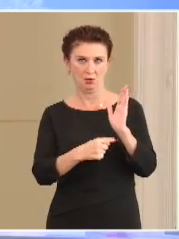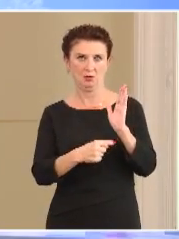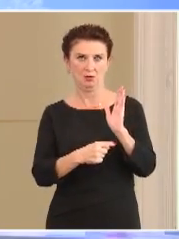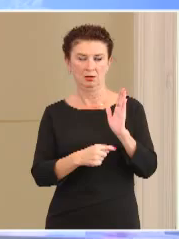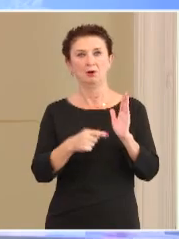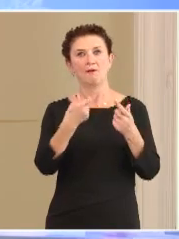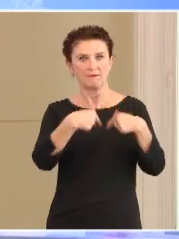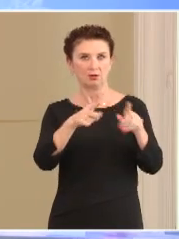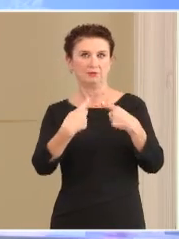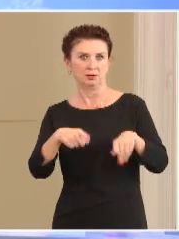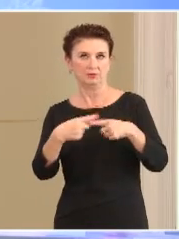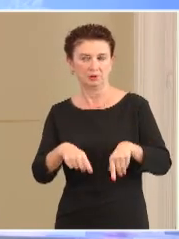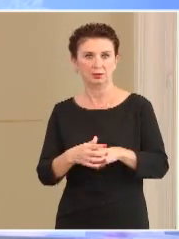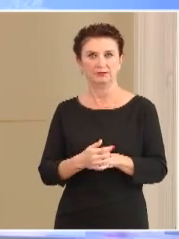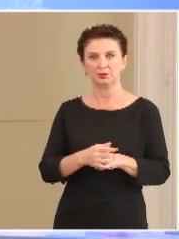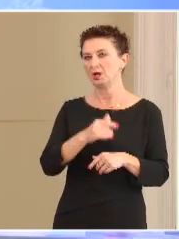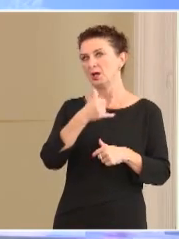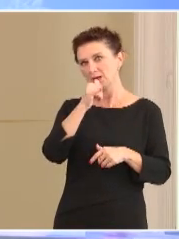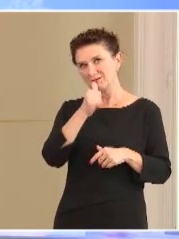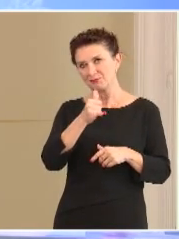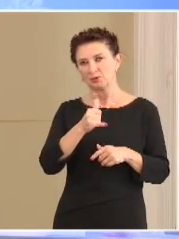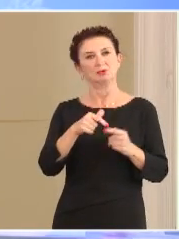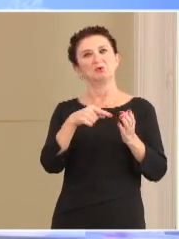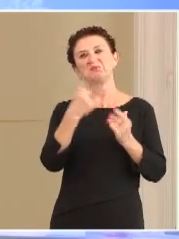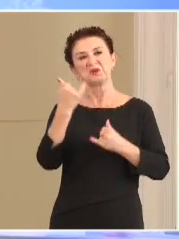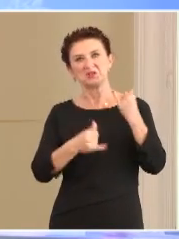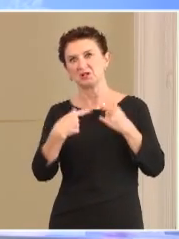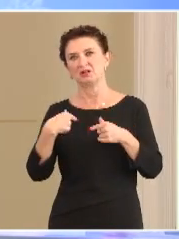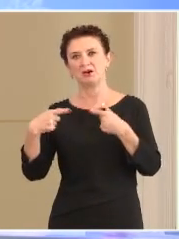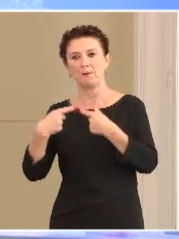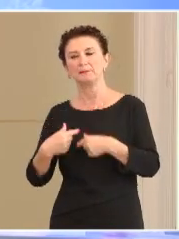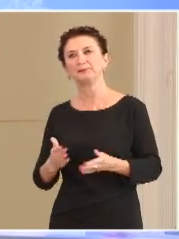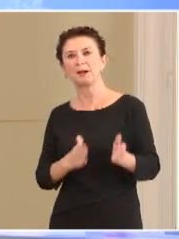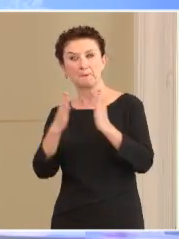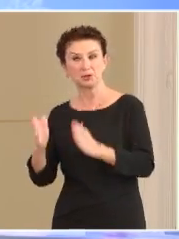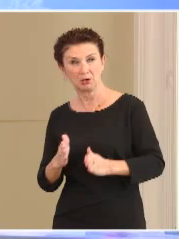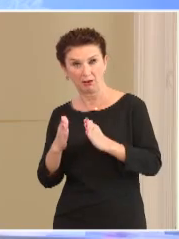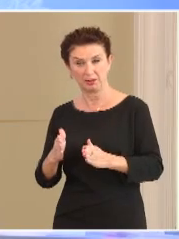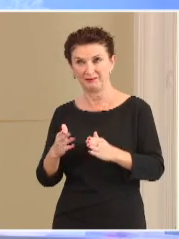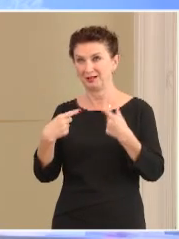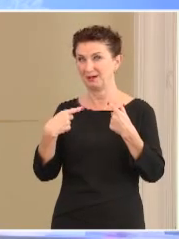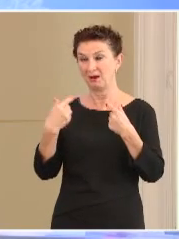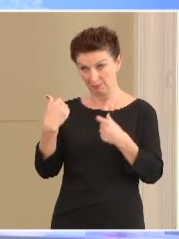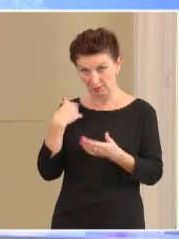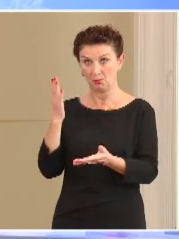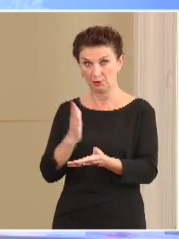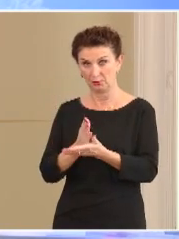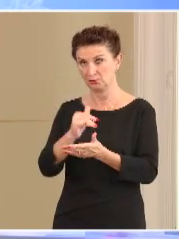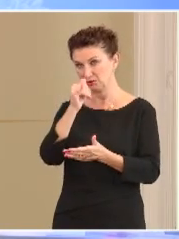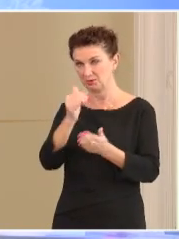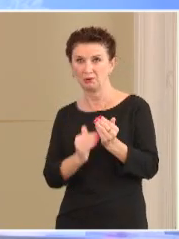przygotowane, nie mogły przeskakiwać niejako wyżej. Teraz ta filozofia się zmieniła. W związku z